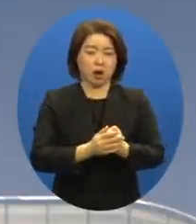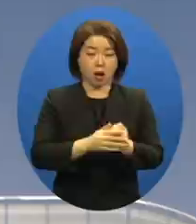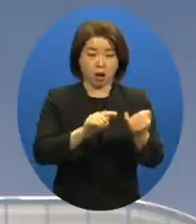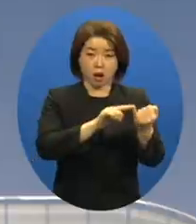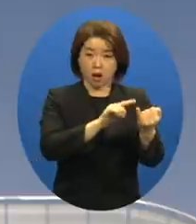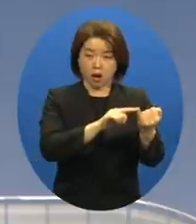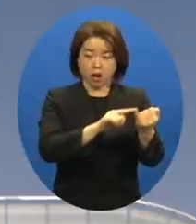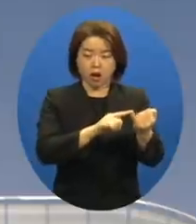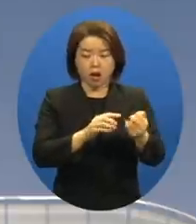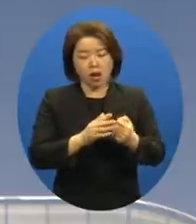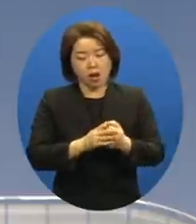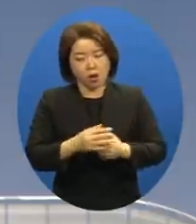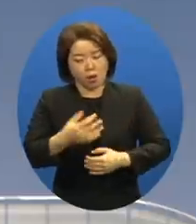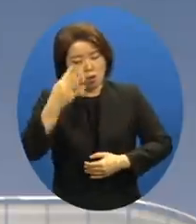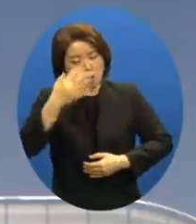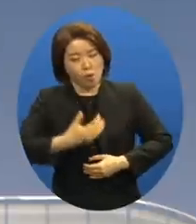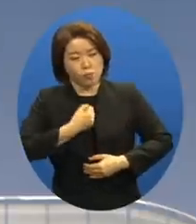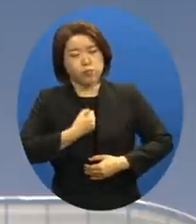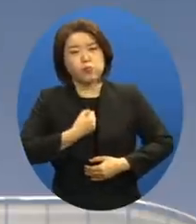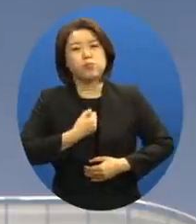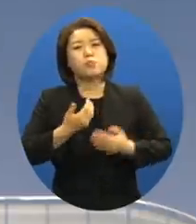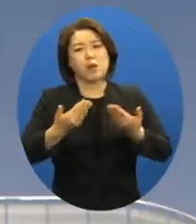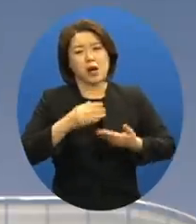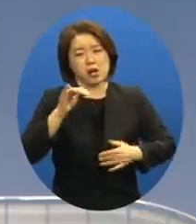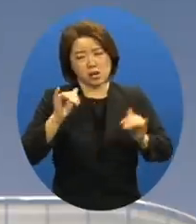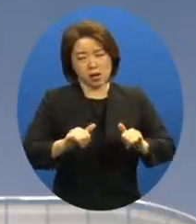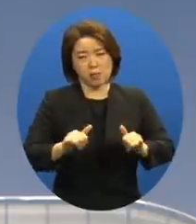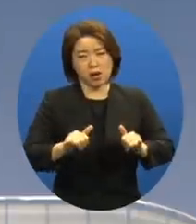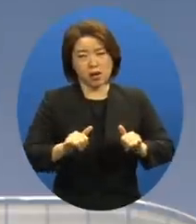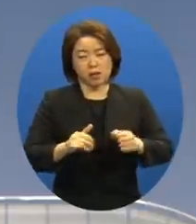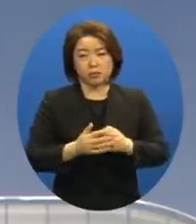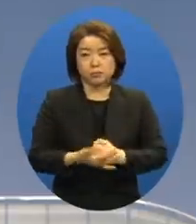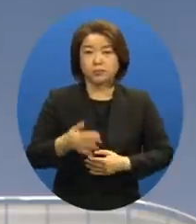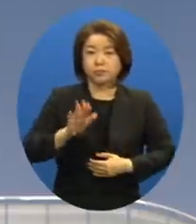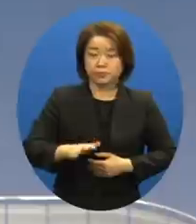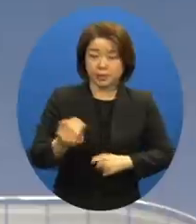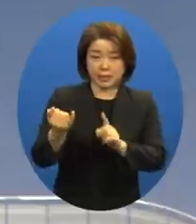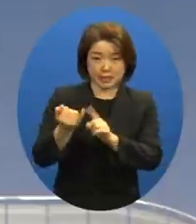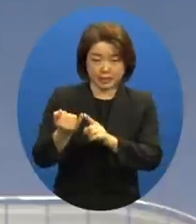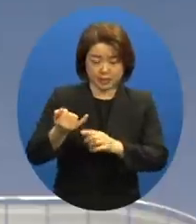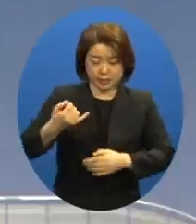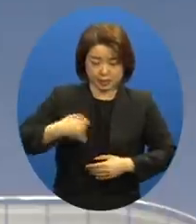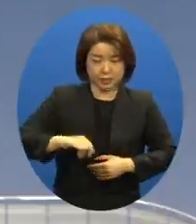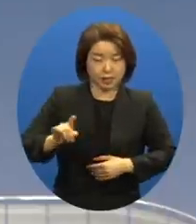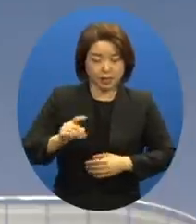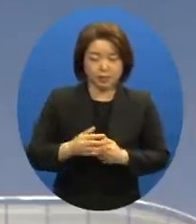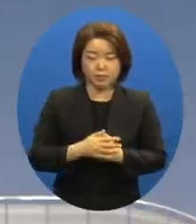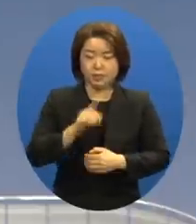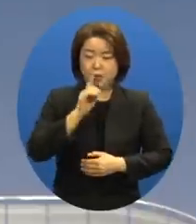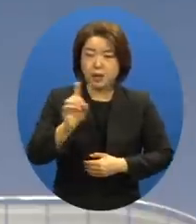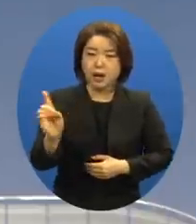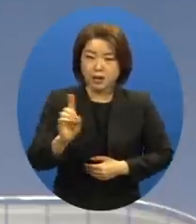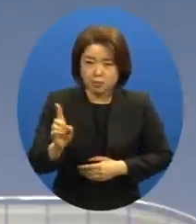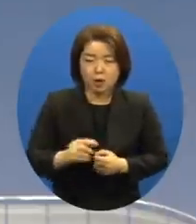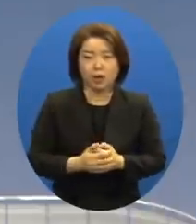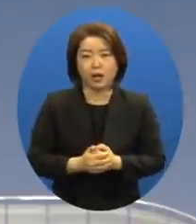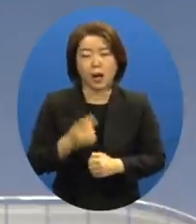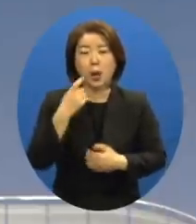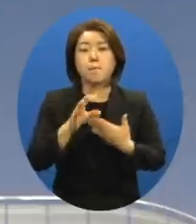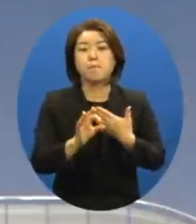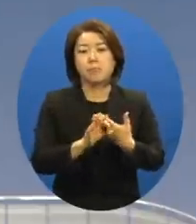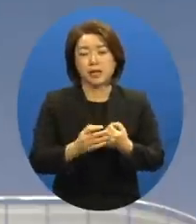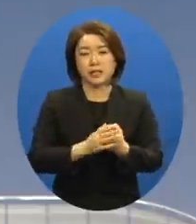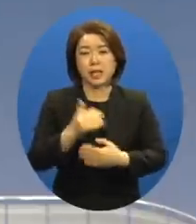충격을 받을까 도 그랬던 그녀가 이렇게 이야기를 했습니다 만약에